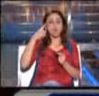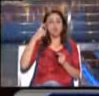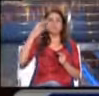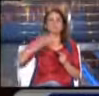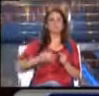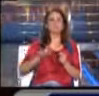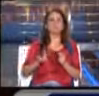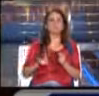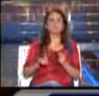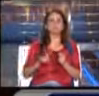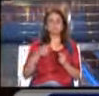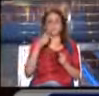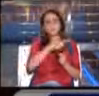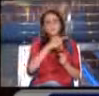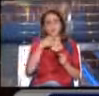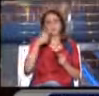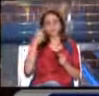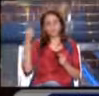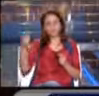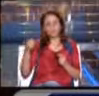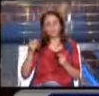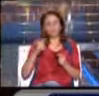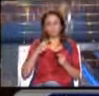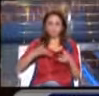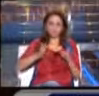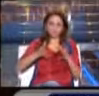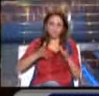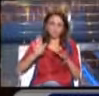انت دلوقتي طالب من الكابتن شادي ان هو